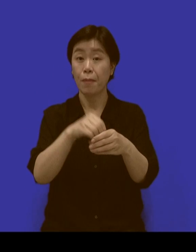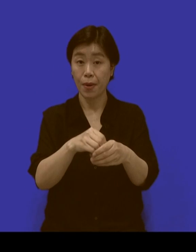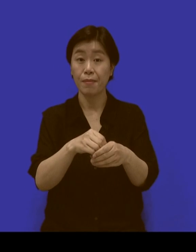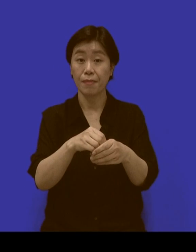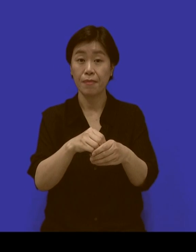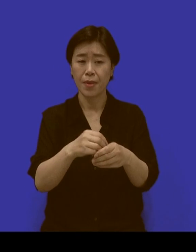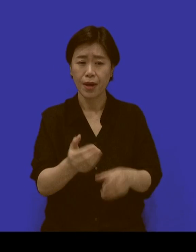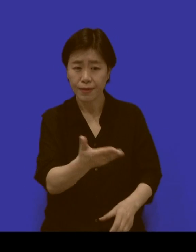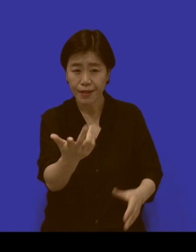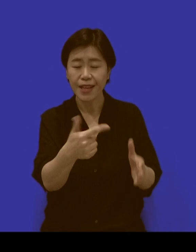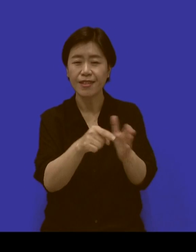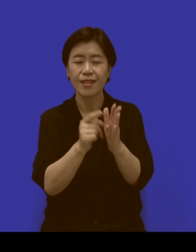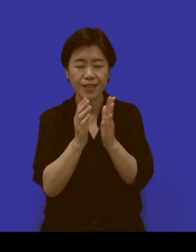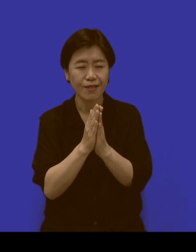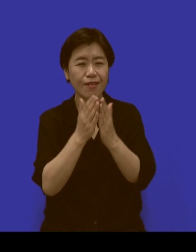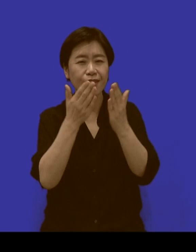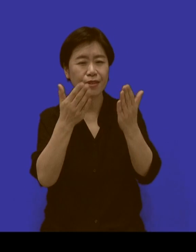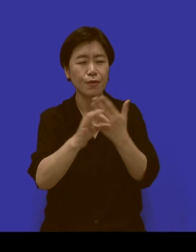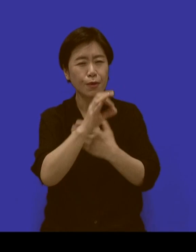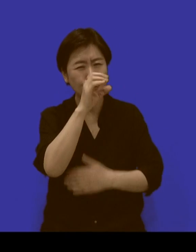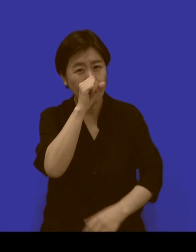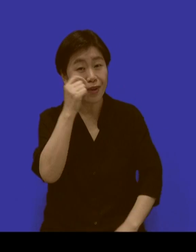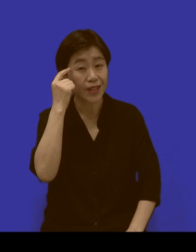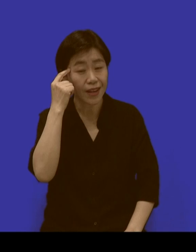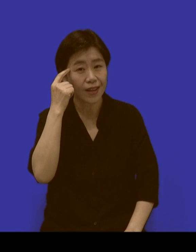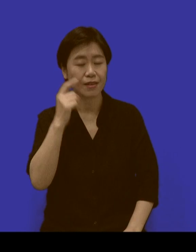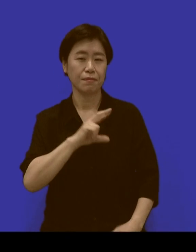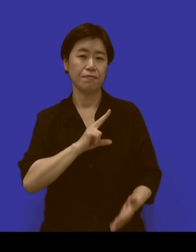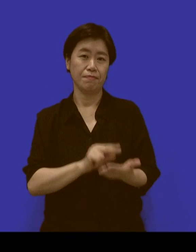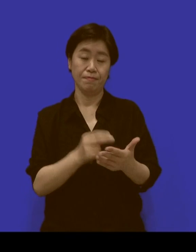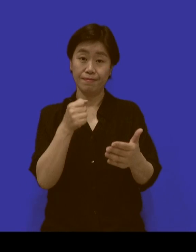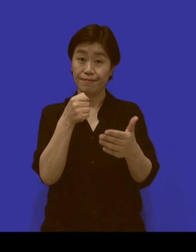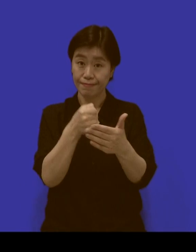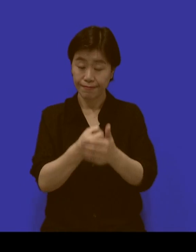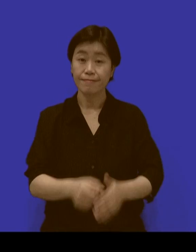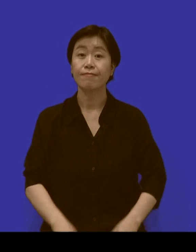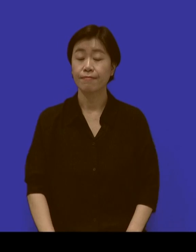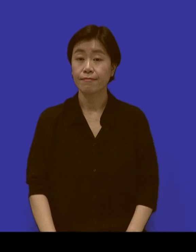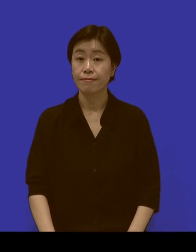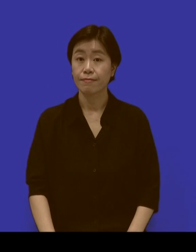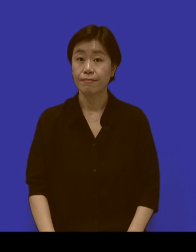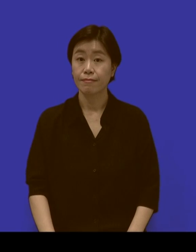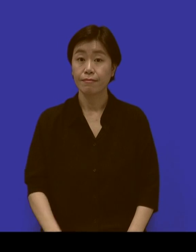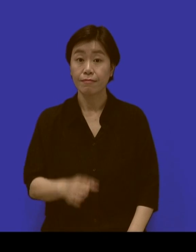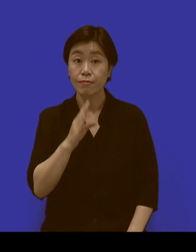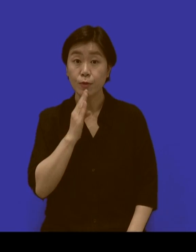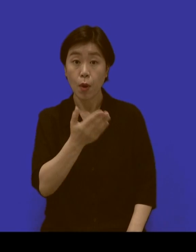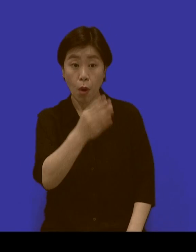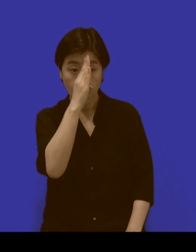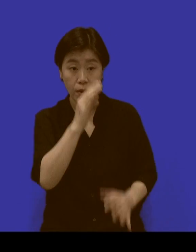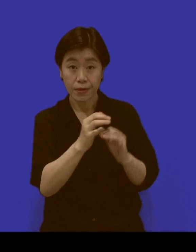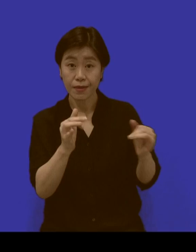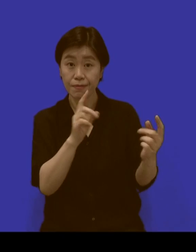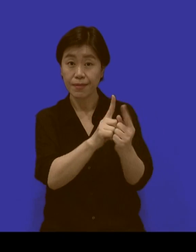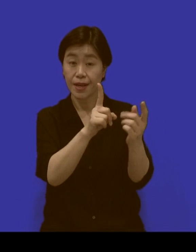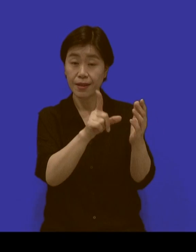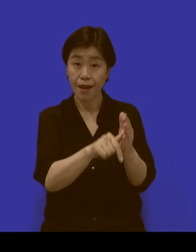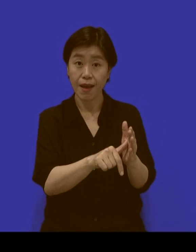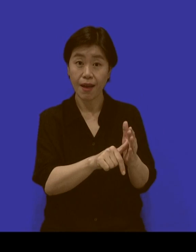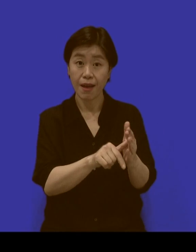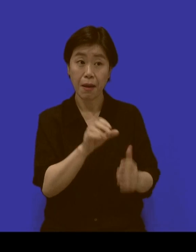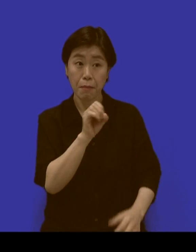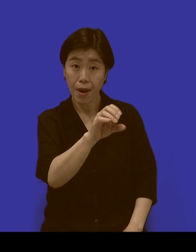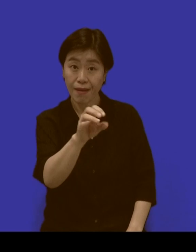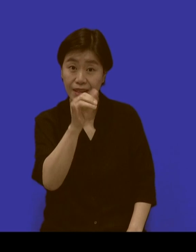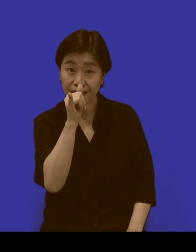갖자는 취지로 네, 제목을 선택한 것 같습니다. 실제로 교수님이 이렇게 환자들에게 그런 인사를 하는 거죠? 네,